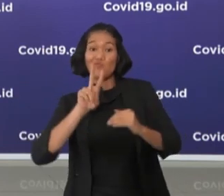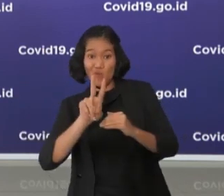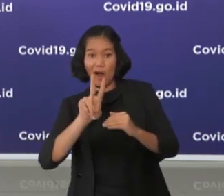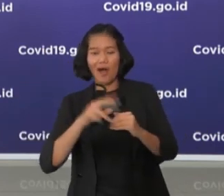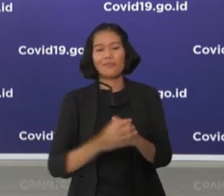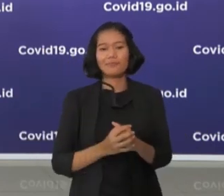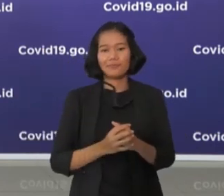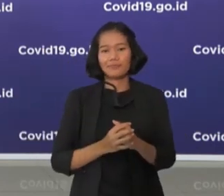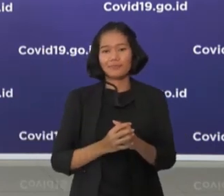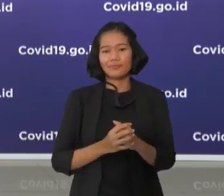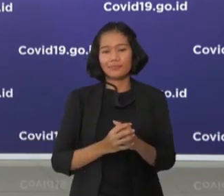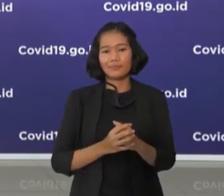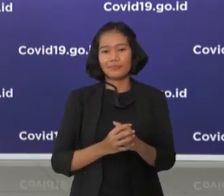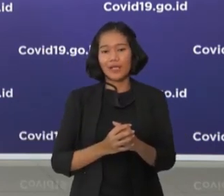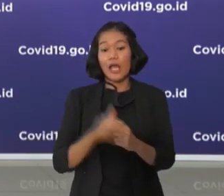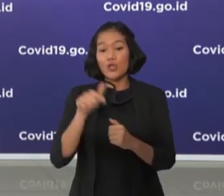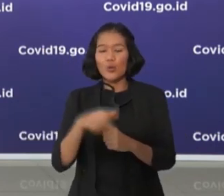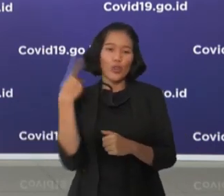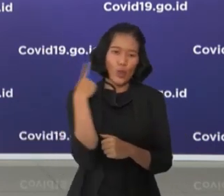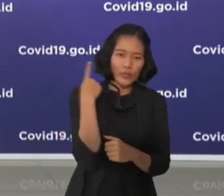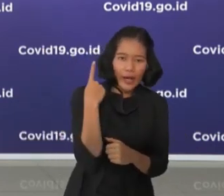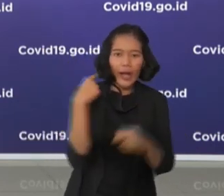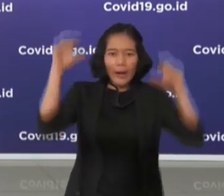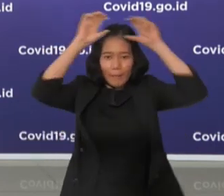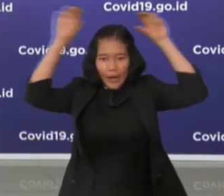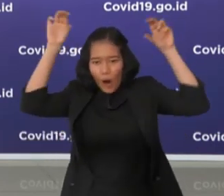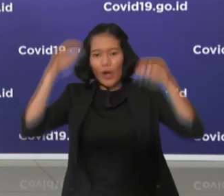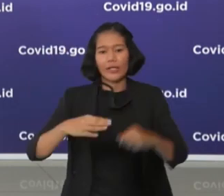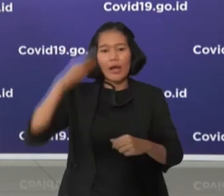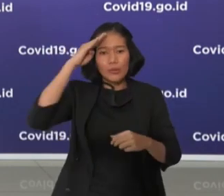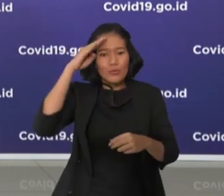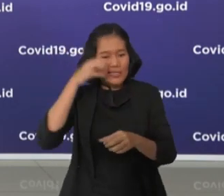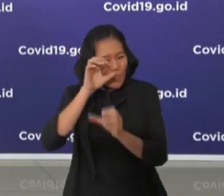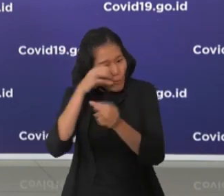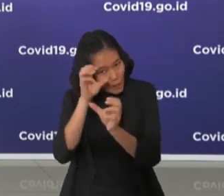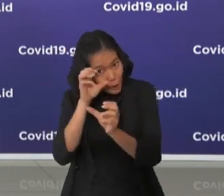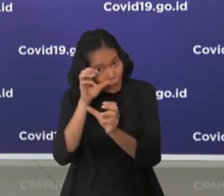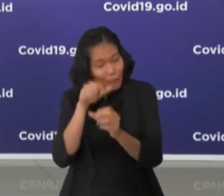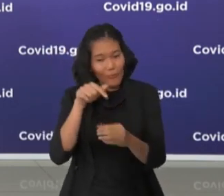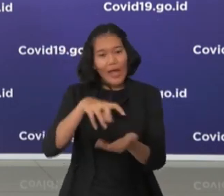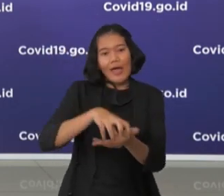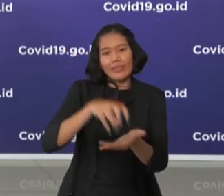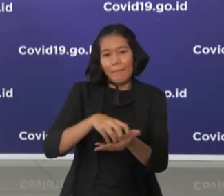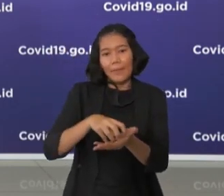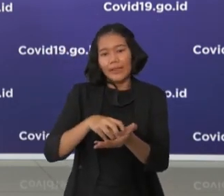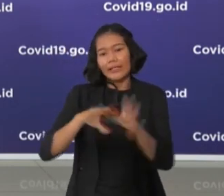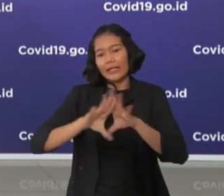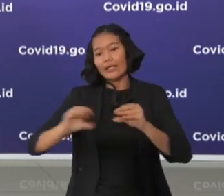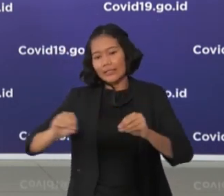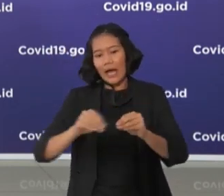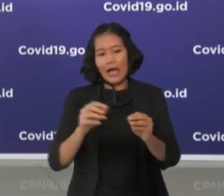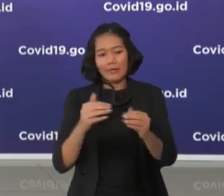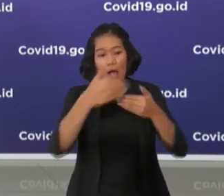tenaga kesehatan ya dokter perawat dan petugas laboran yang bekerja di ruang perawatan pasien